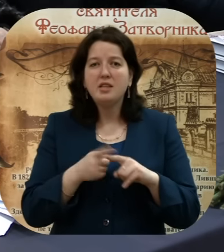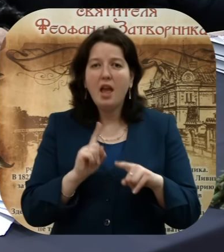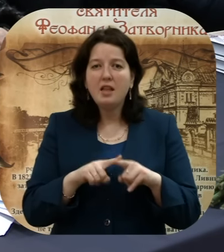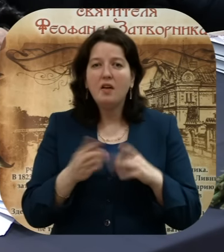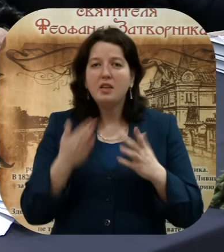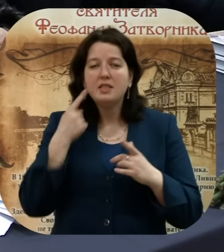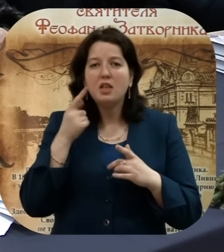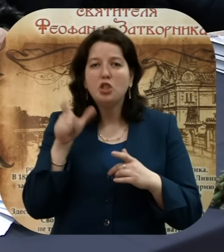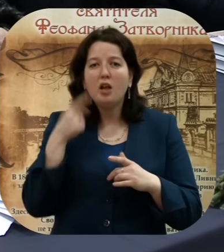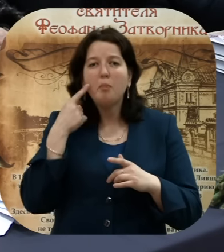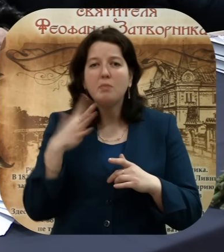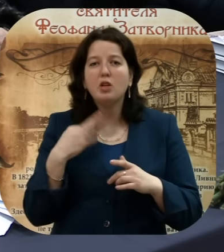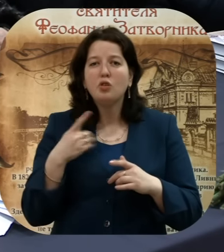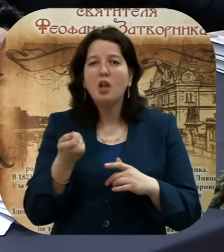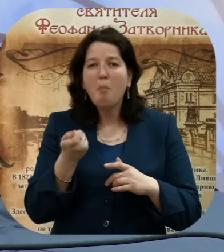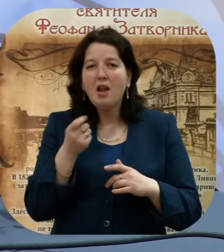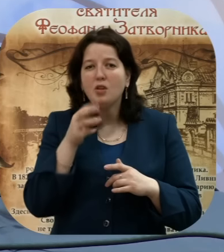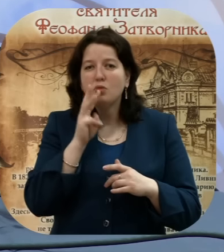не